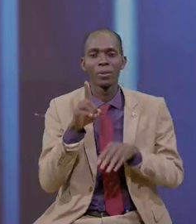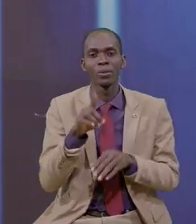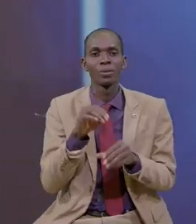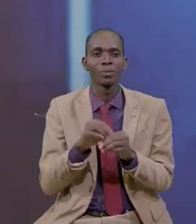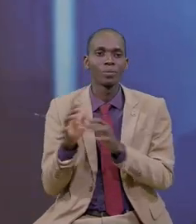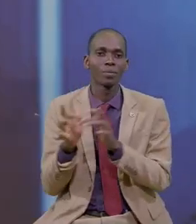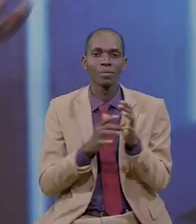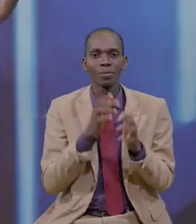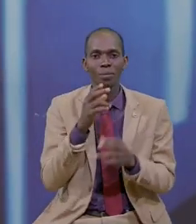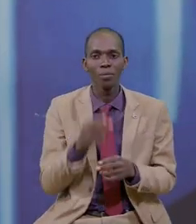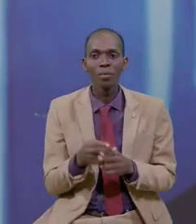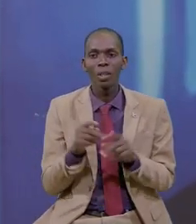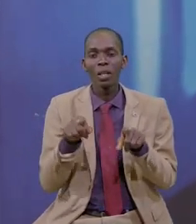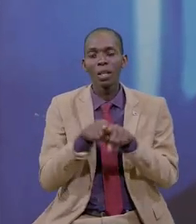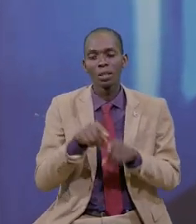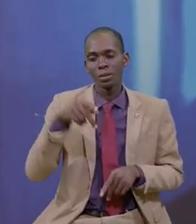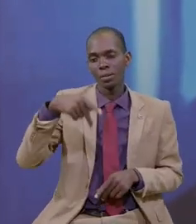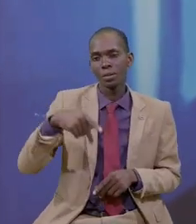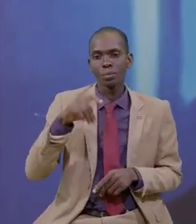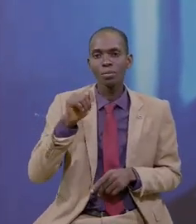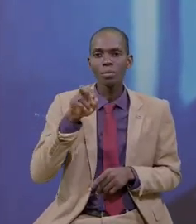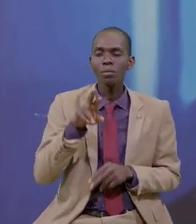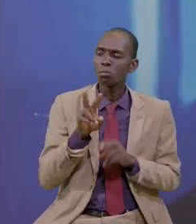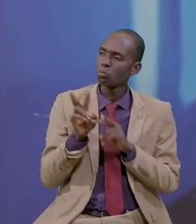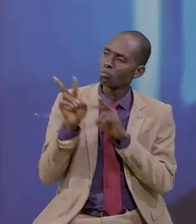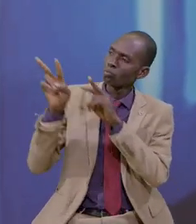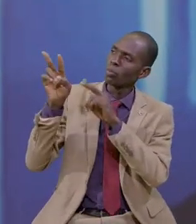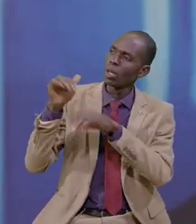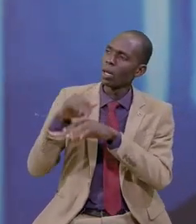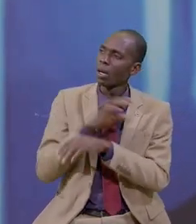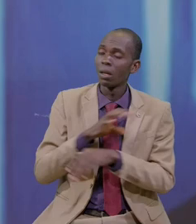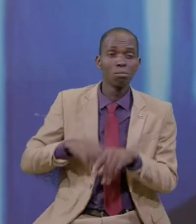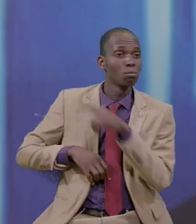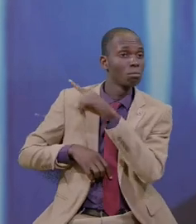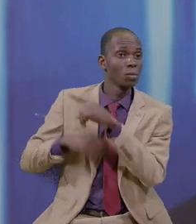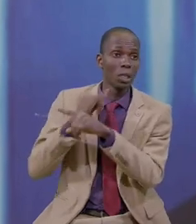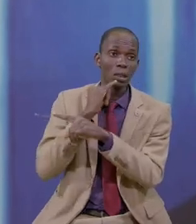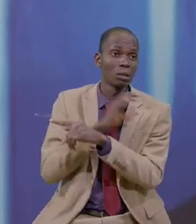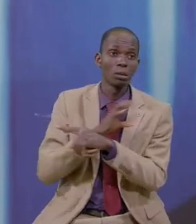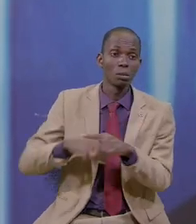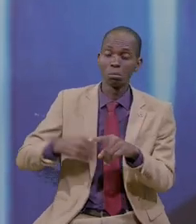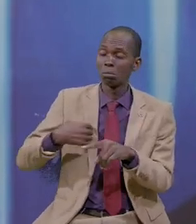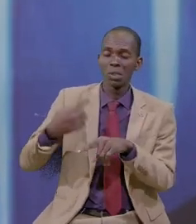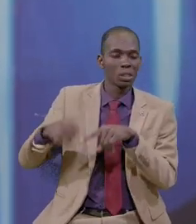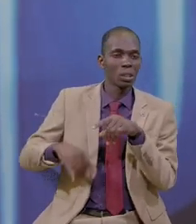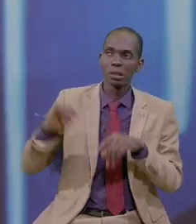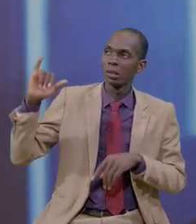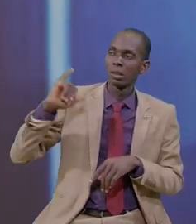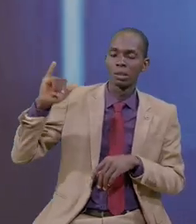C'est comme Pierre, qui regarde Christ, il est Christ. Je ne peux pas être comme Christ. Pourquoi pas?